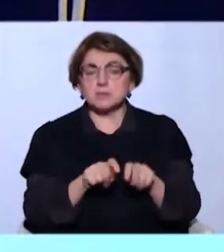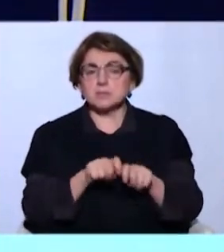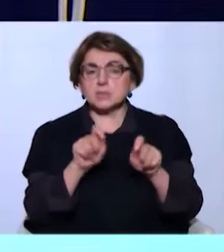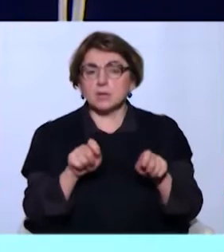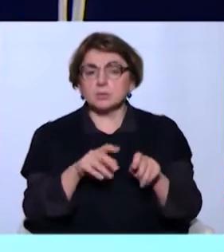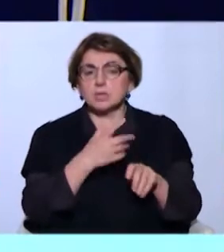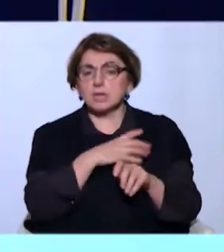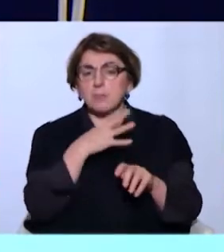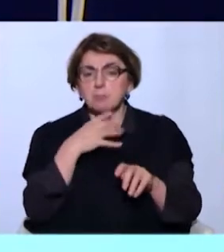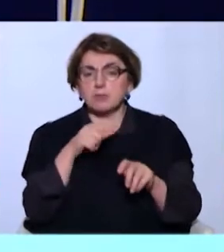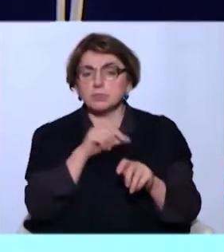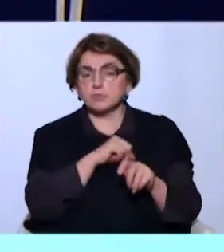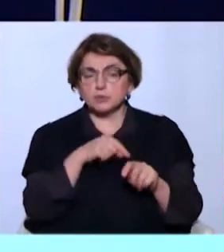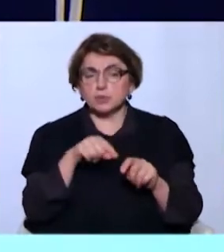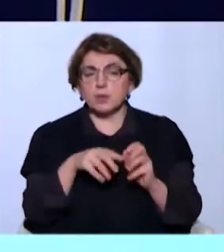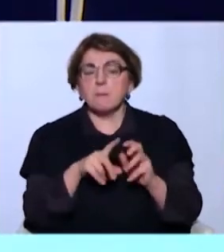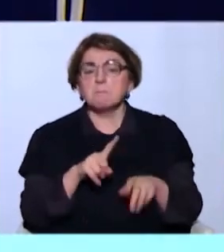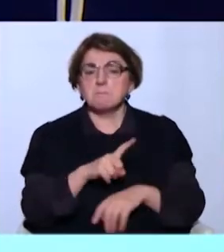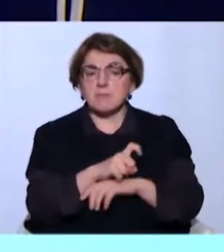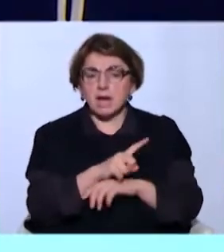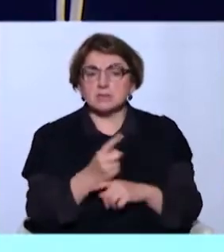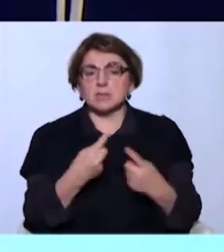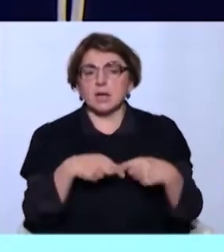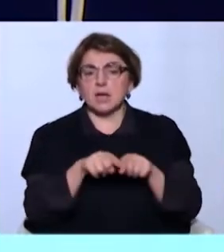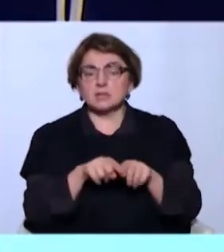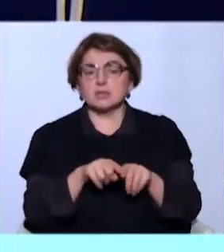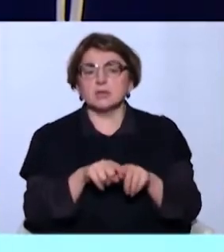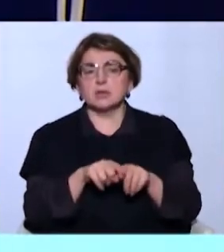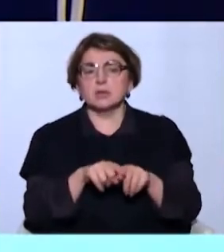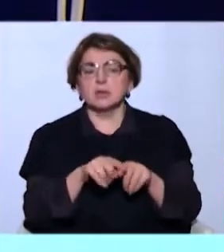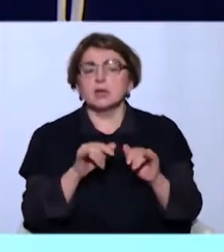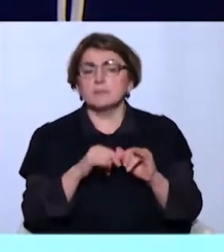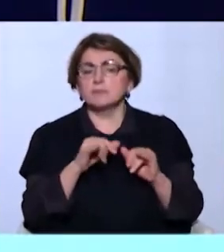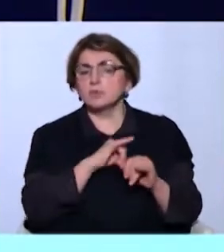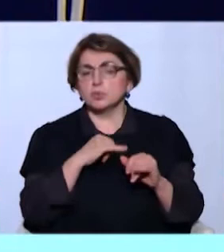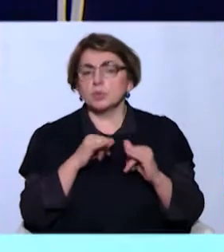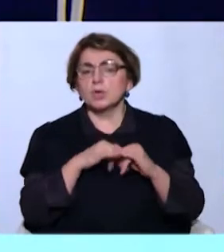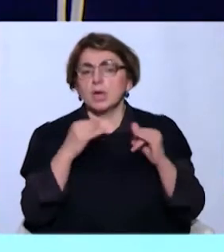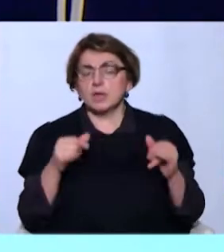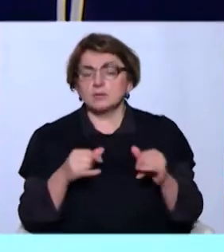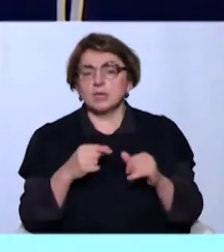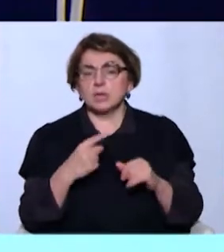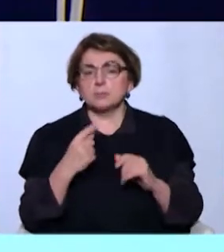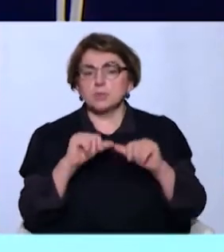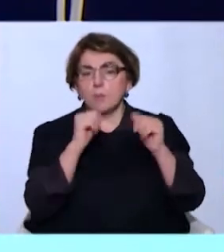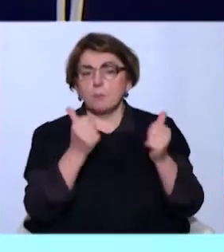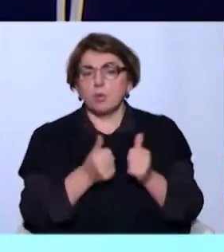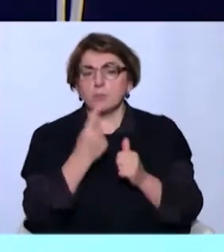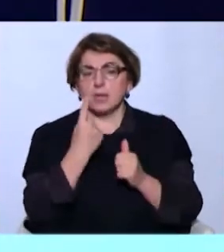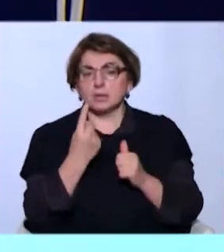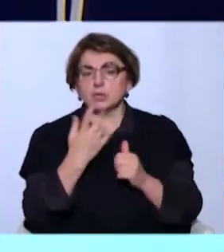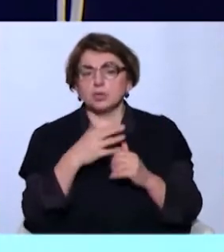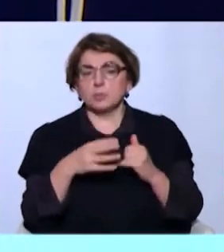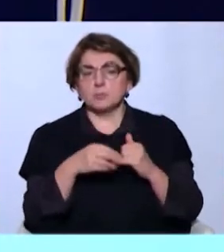ბევრი მწერი, ან თვითონ მატლი, მწერის განვითარების ფორმა ერთ-ერთი, ბინადრობს ნიადაგში